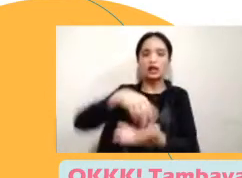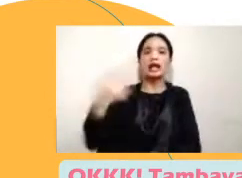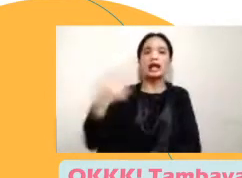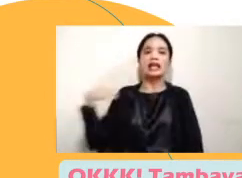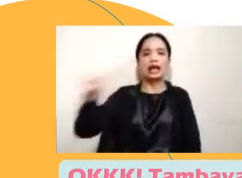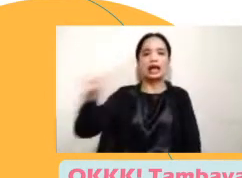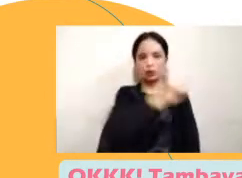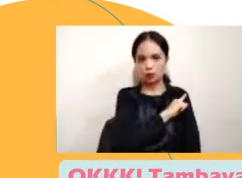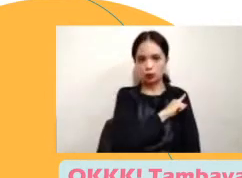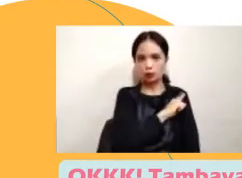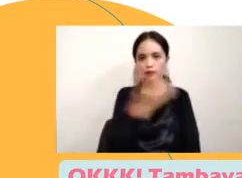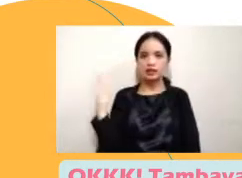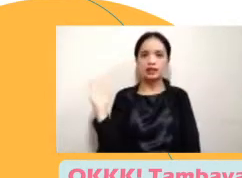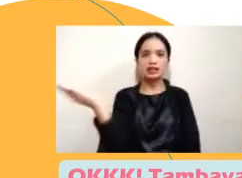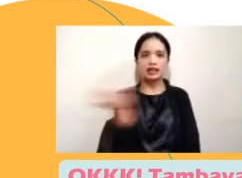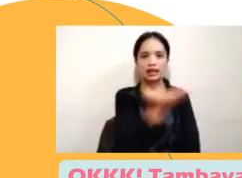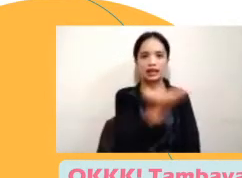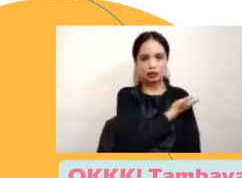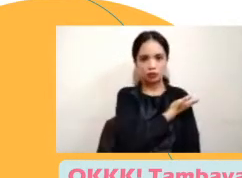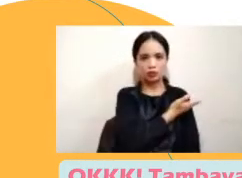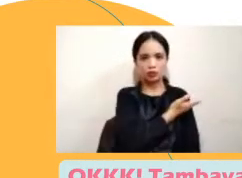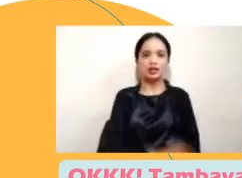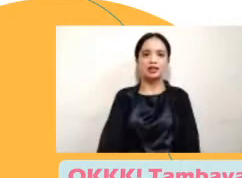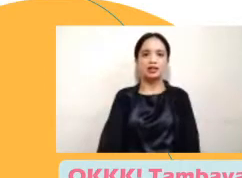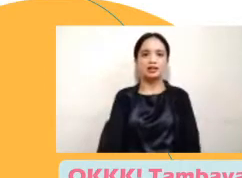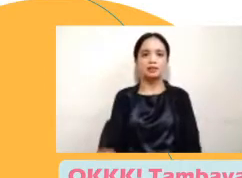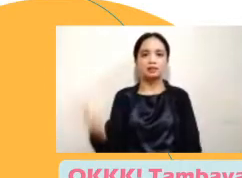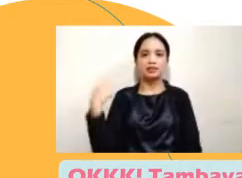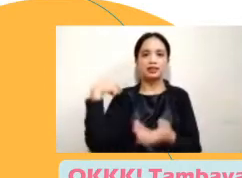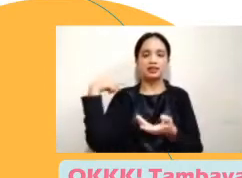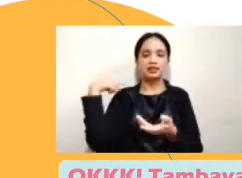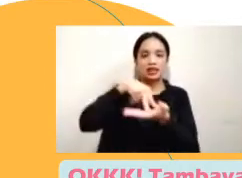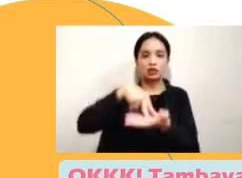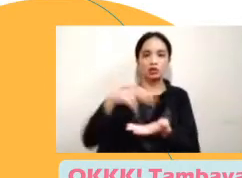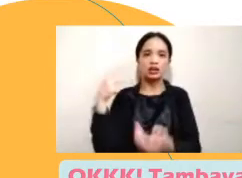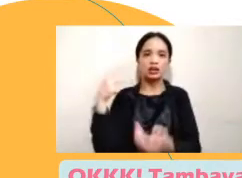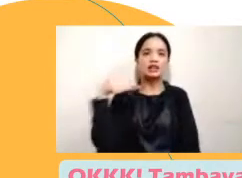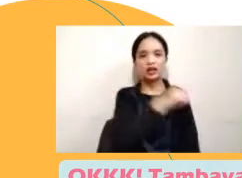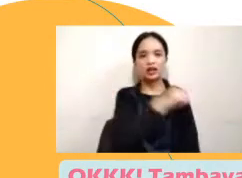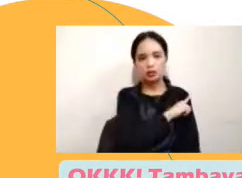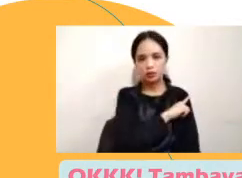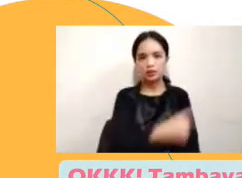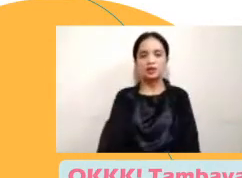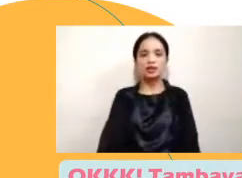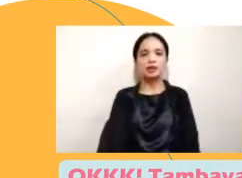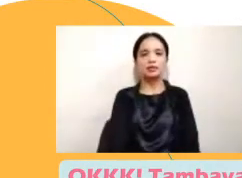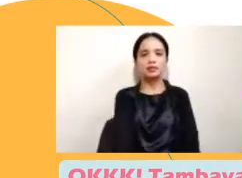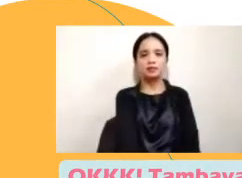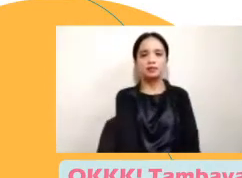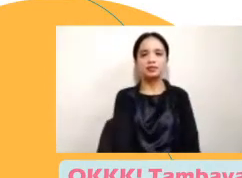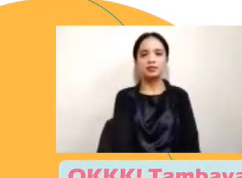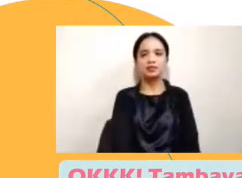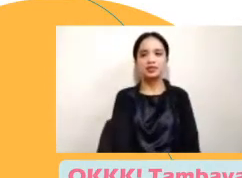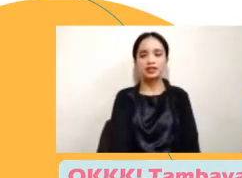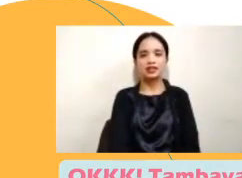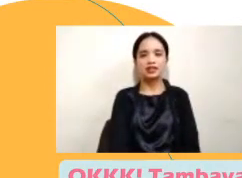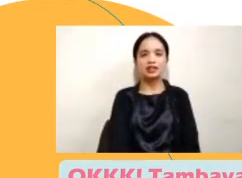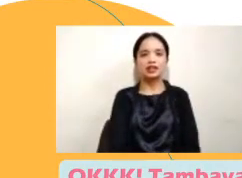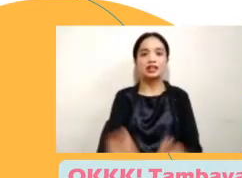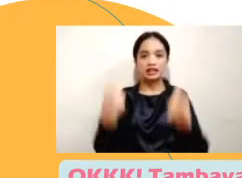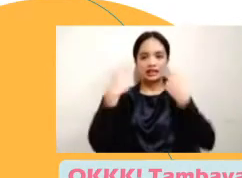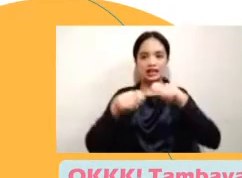pwede. Subukan natin yon. Salamat, Ate Teresa. Ulit-ulit ka talaga, no? Kasi nagkamali ako eh. Okay. Subukan na to.